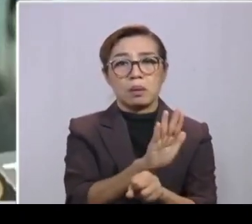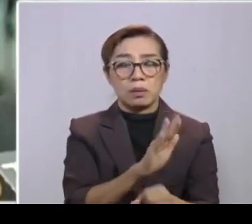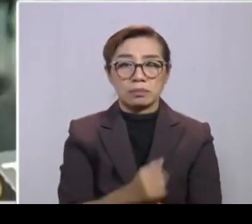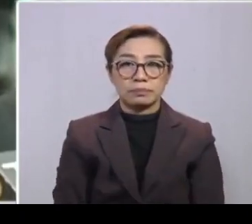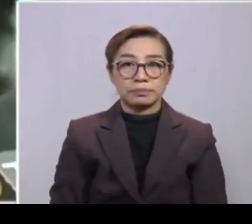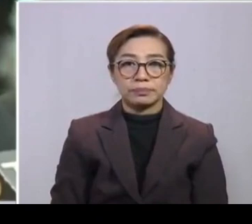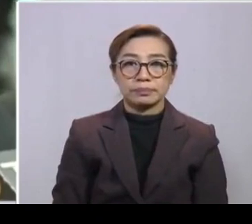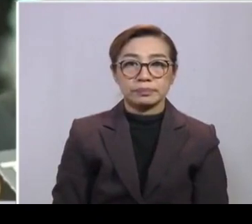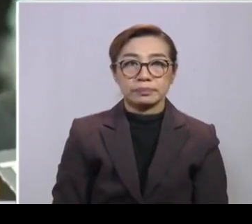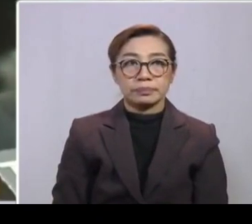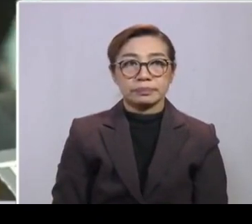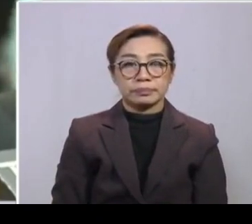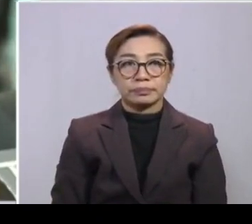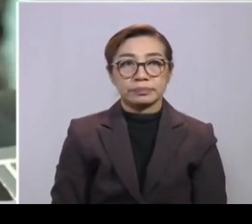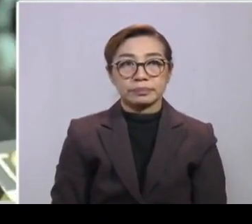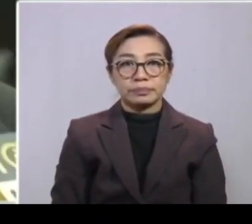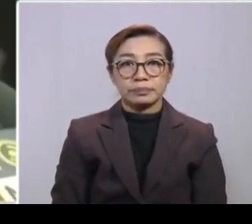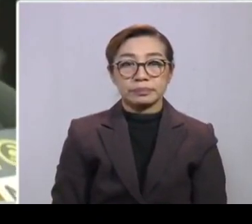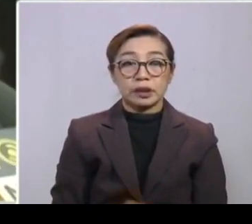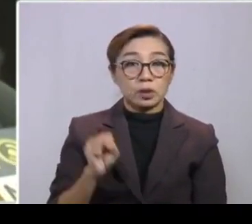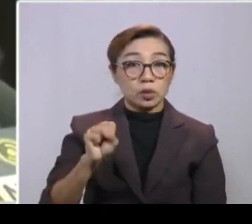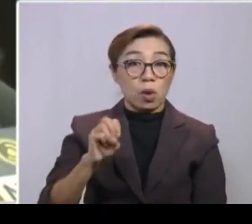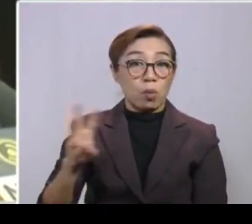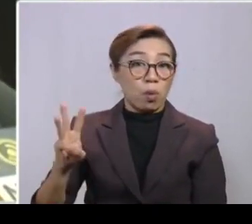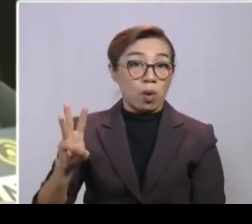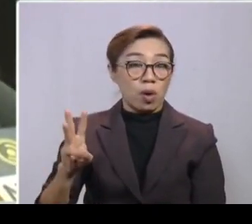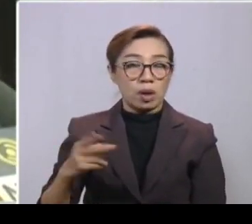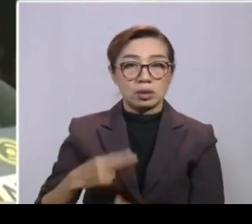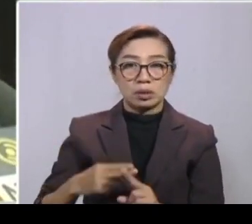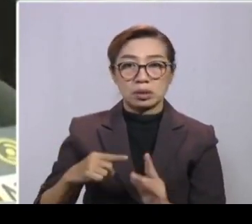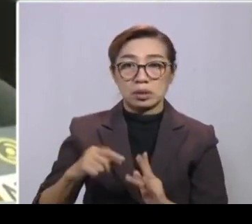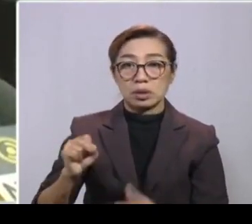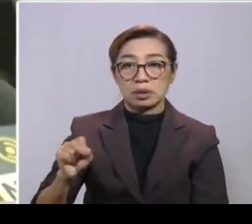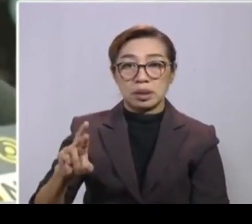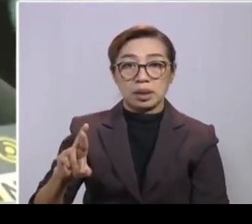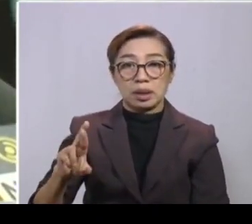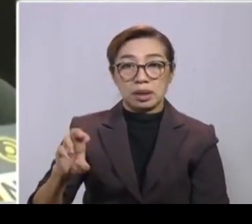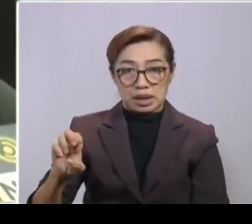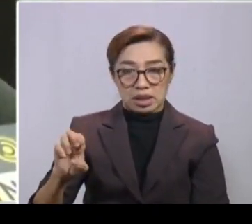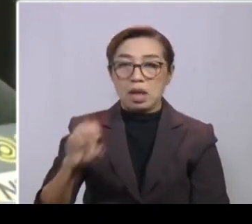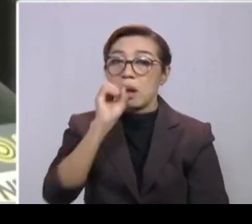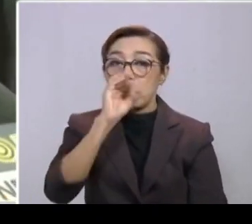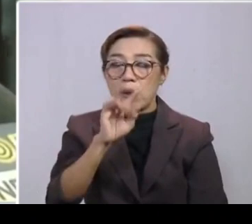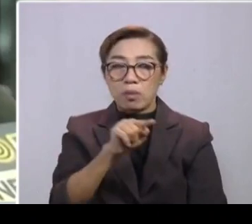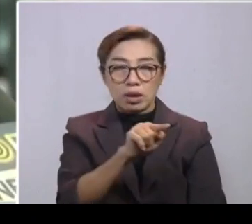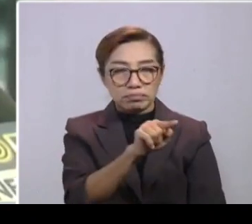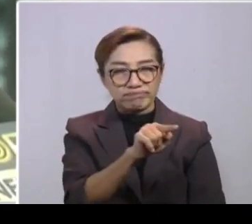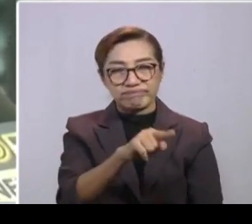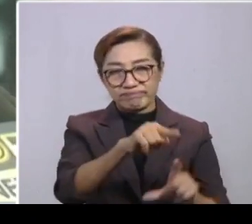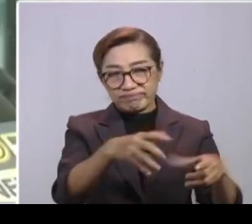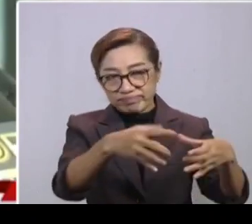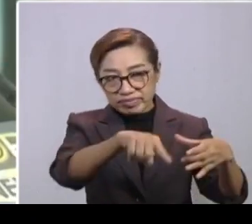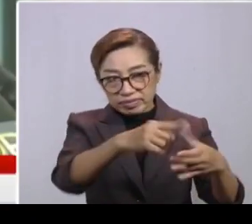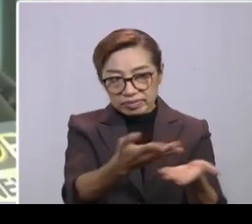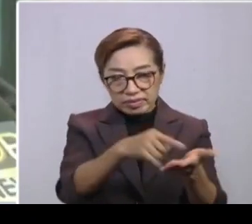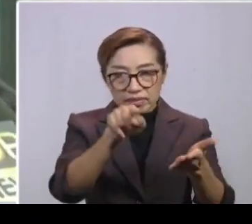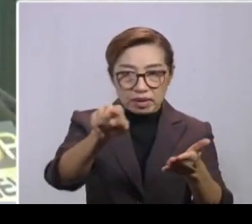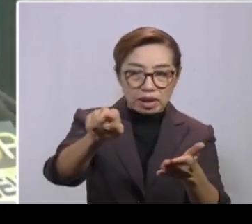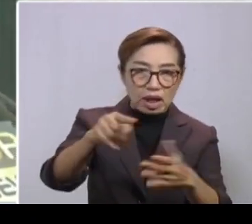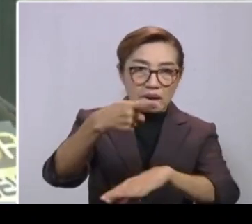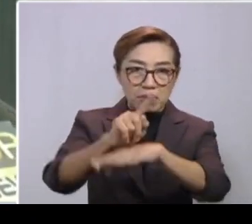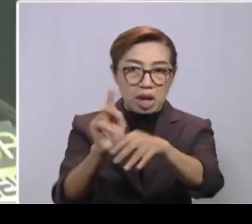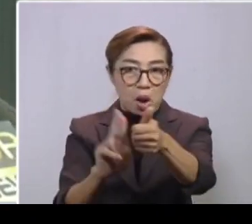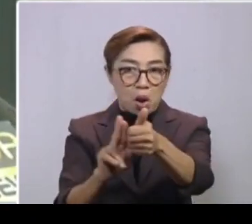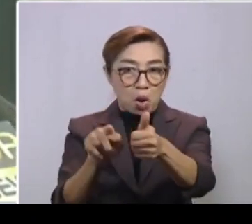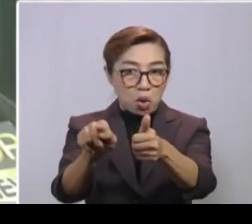อาจารยขณะที่มีความเห็นจากสมาชิกวุฒิสภานายเสรีสุวรรณพานนท์นะคะบอกว่าการขับออกจากพรรคจาก